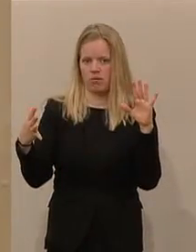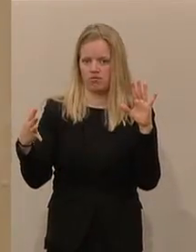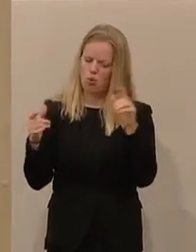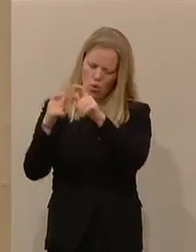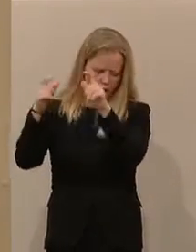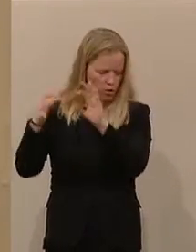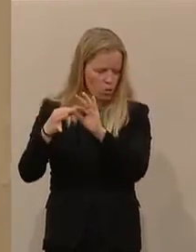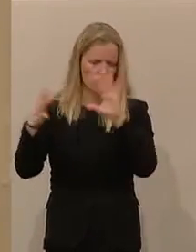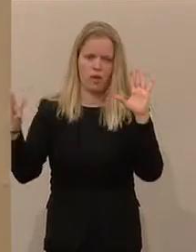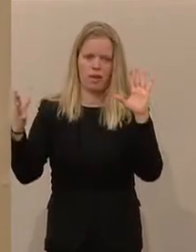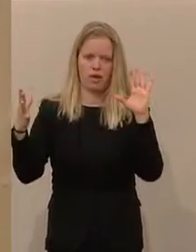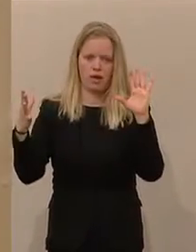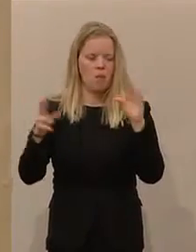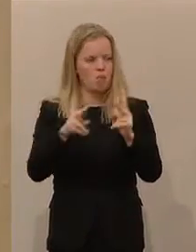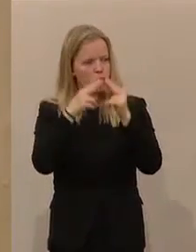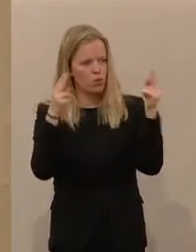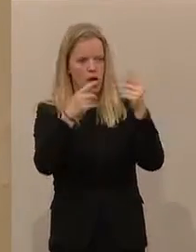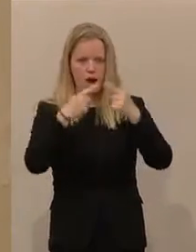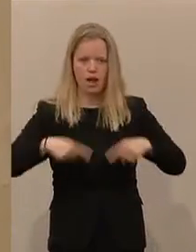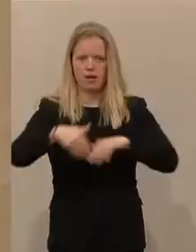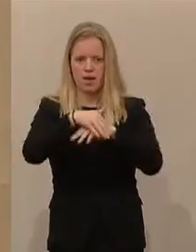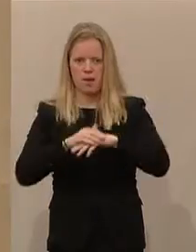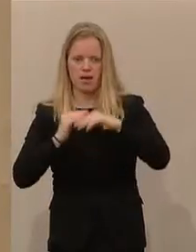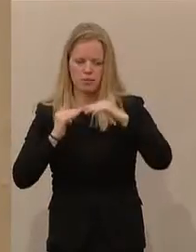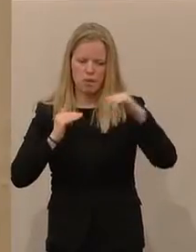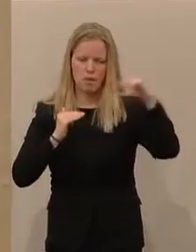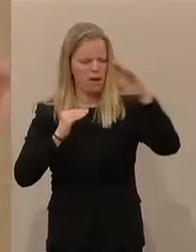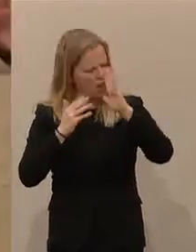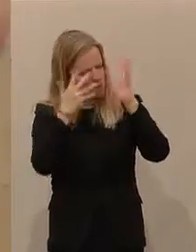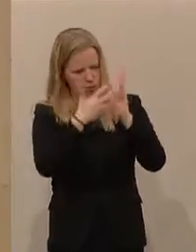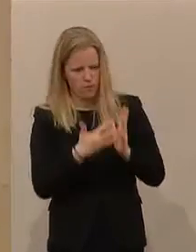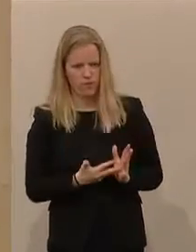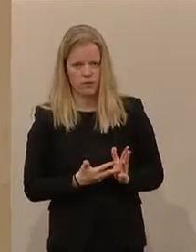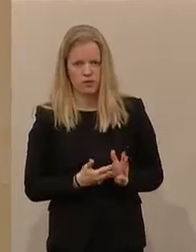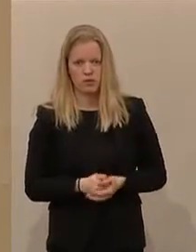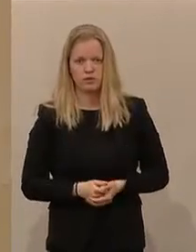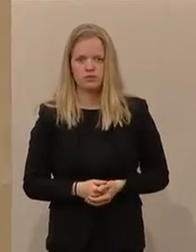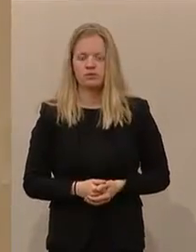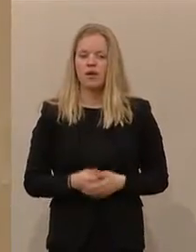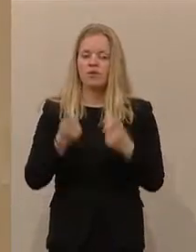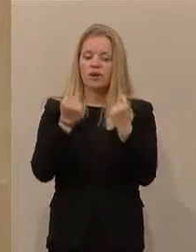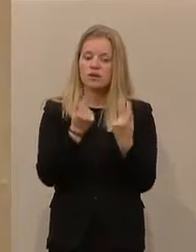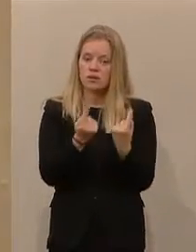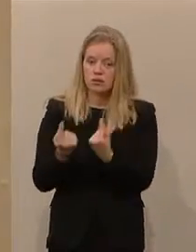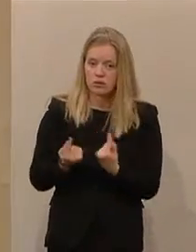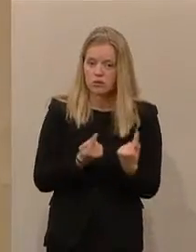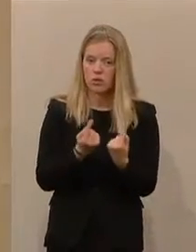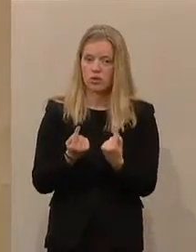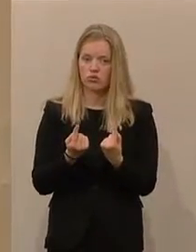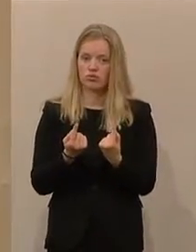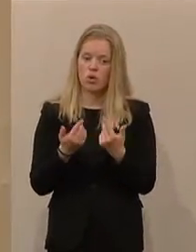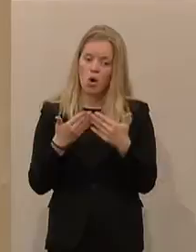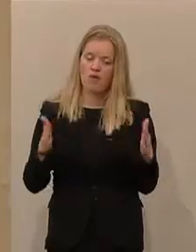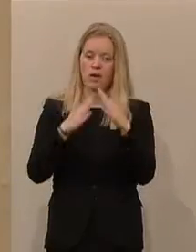prüft Bund, Länder, Gemeinden, gibt einen Überblick über die finanzielle Situation des